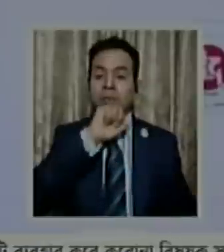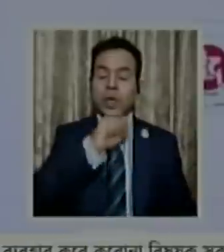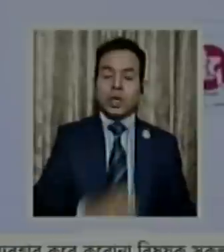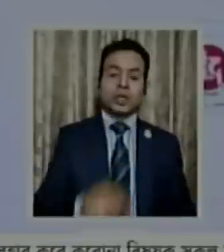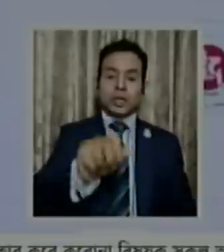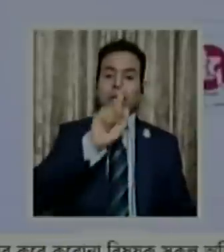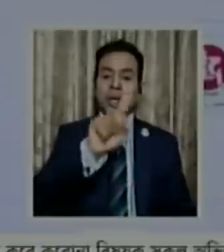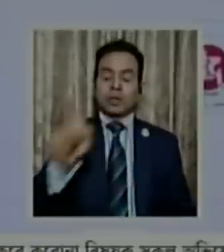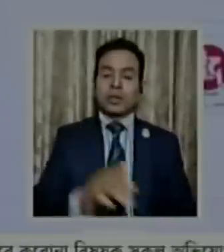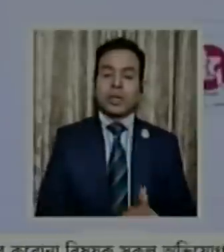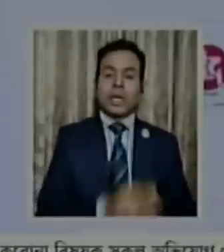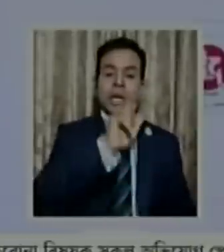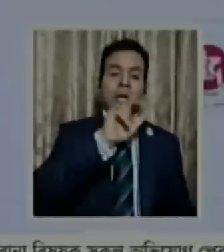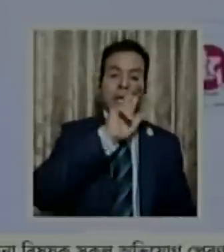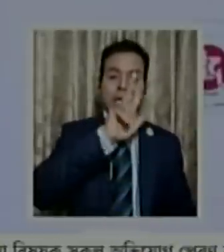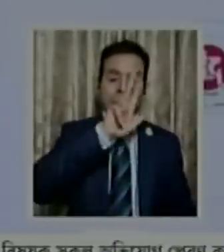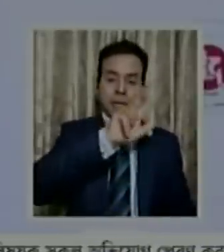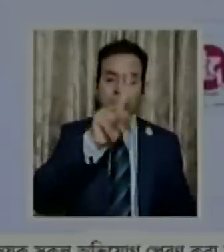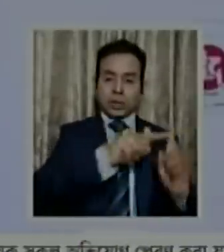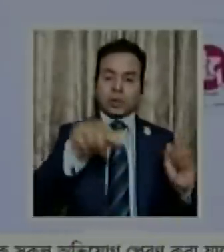৫১-৬০ জন, ৬১-৭০ জন,